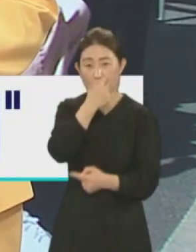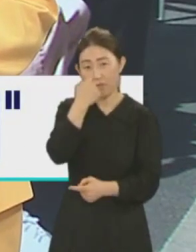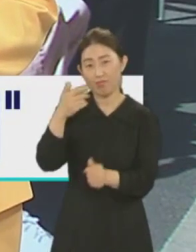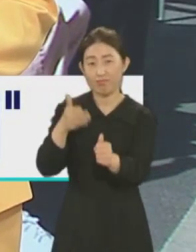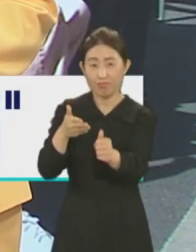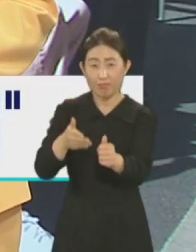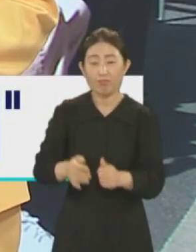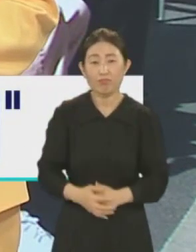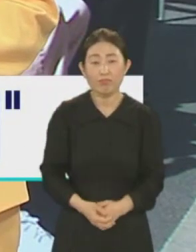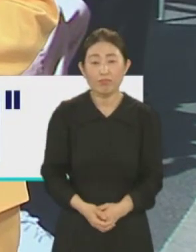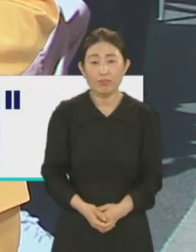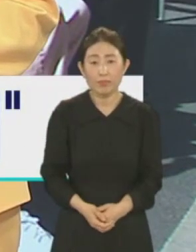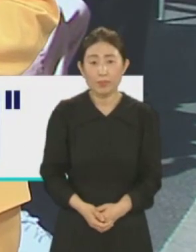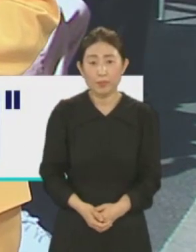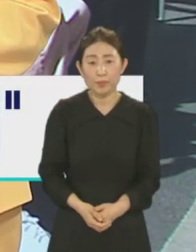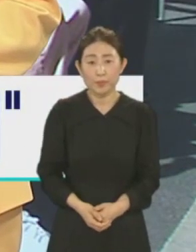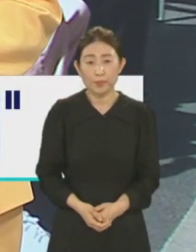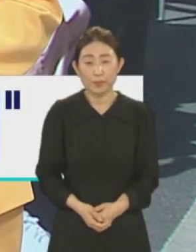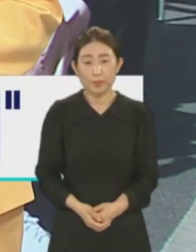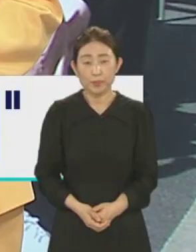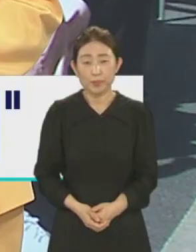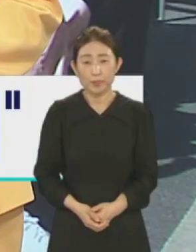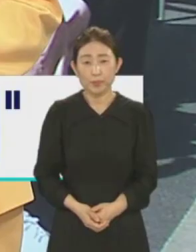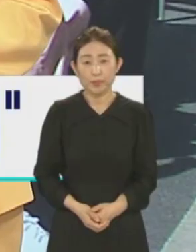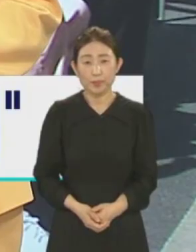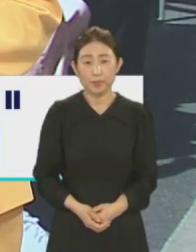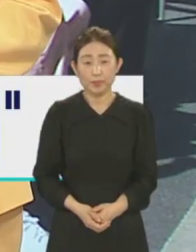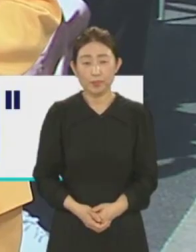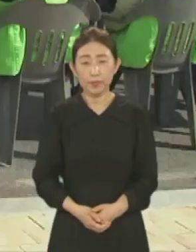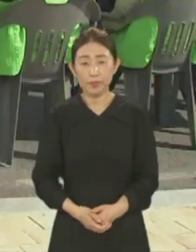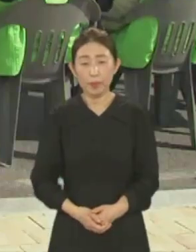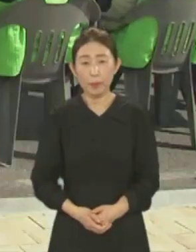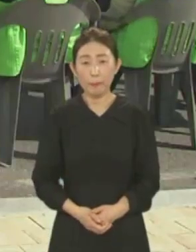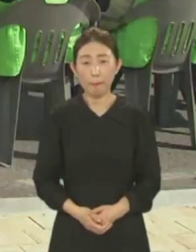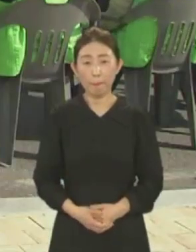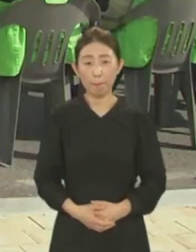잘 살피셔야겠습니다 보도에 김진석 기자입니다